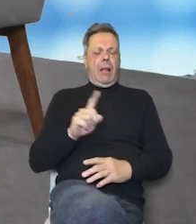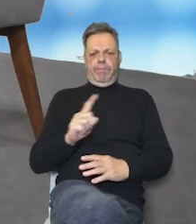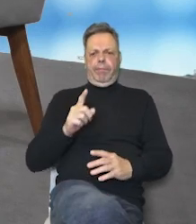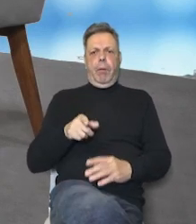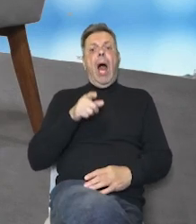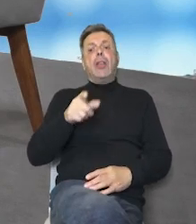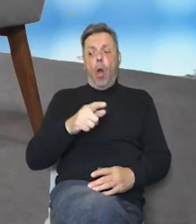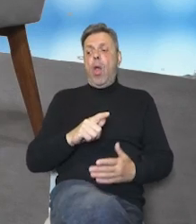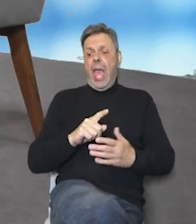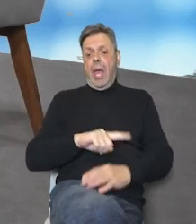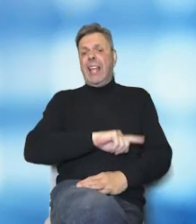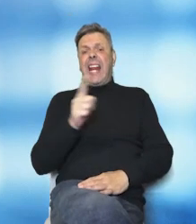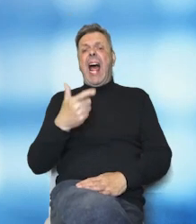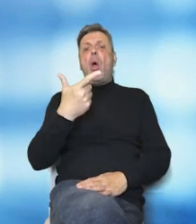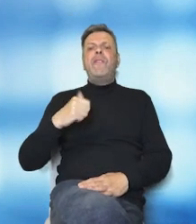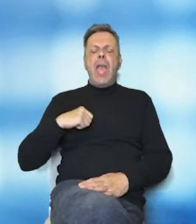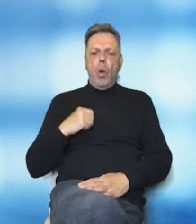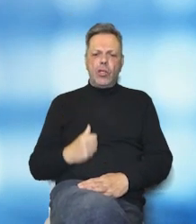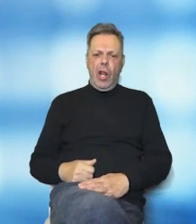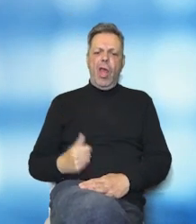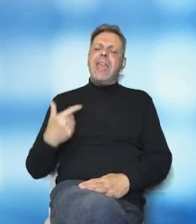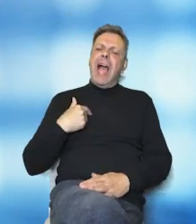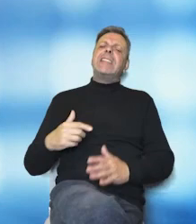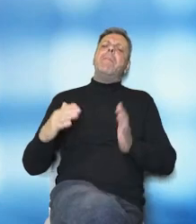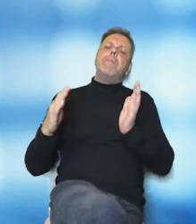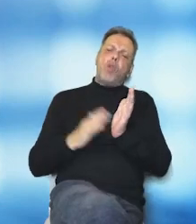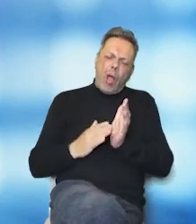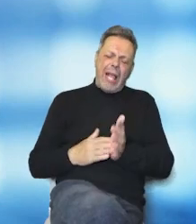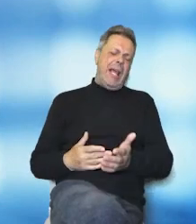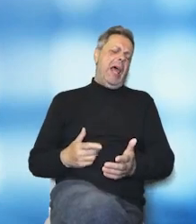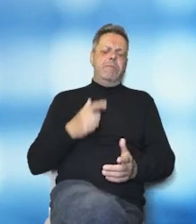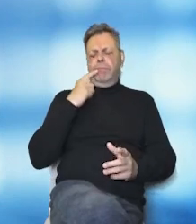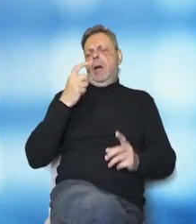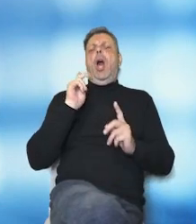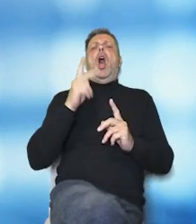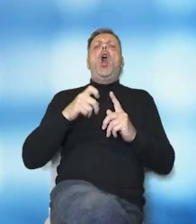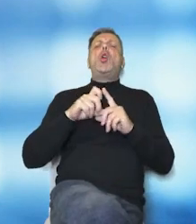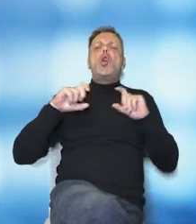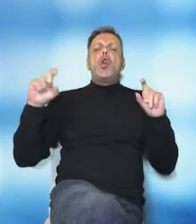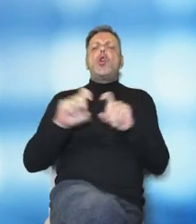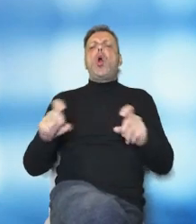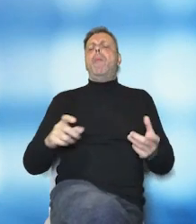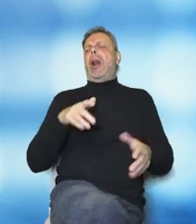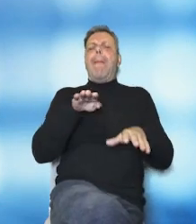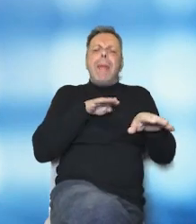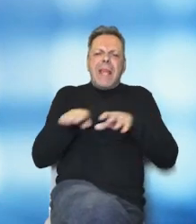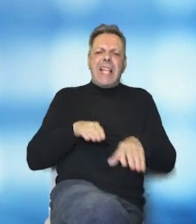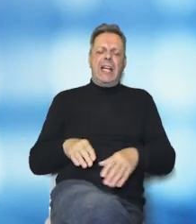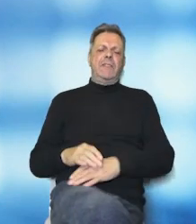2 godine. Znači, da sam dokazala sam, meni su i komora i ministarstvo